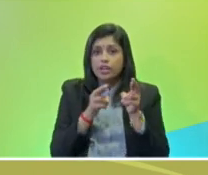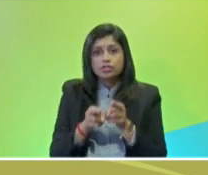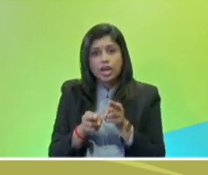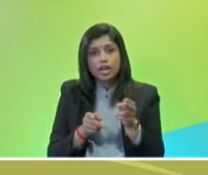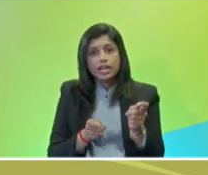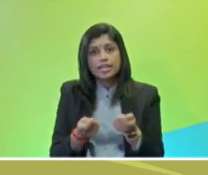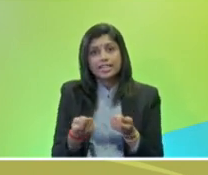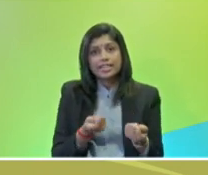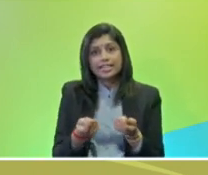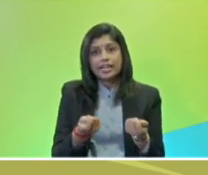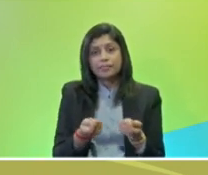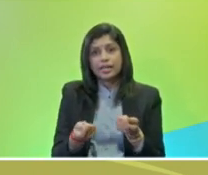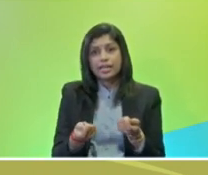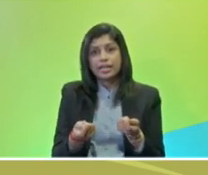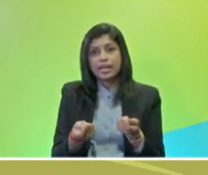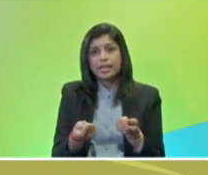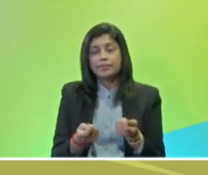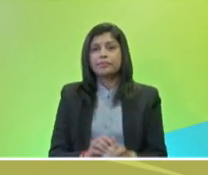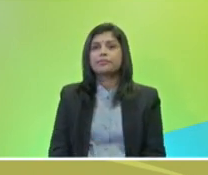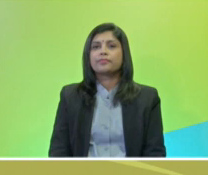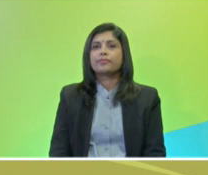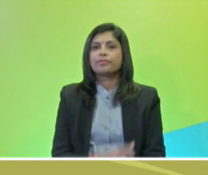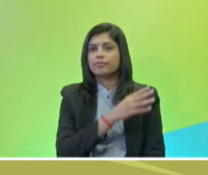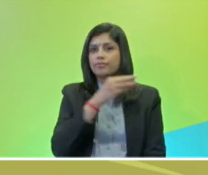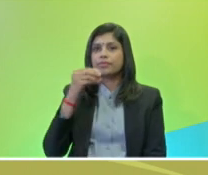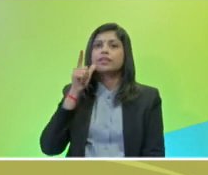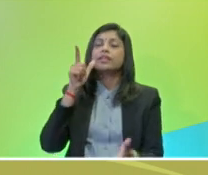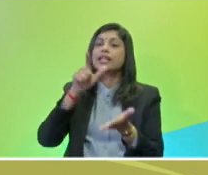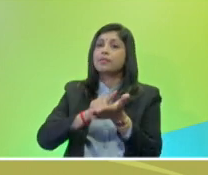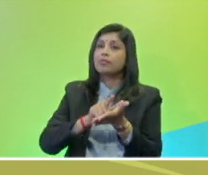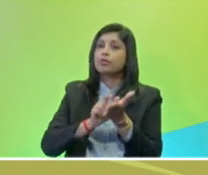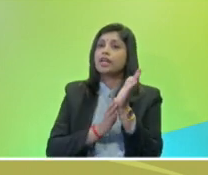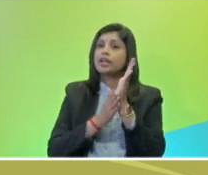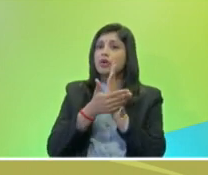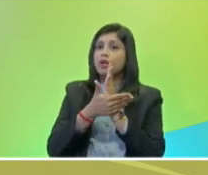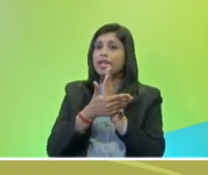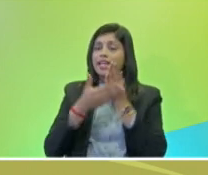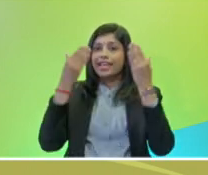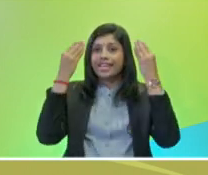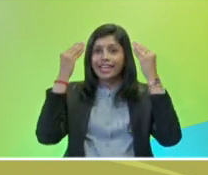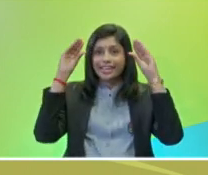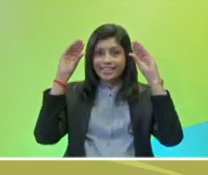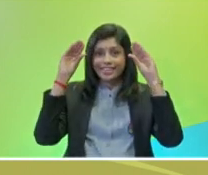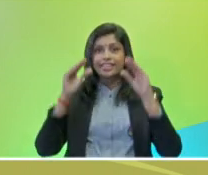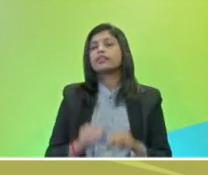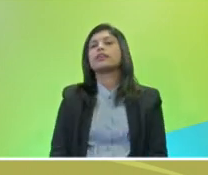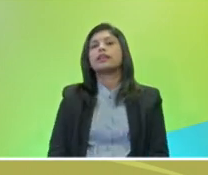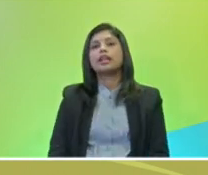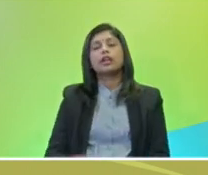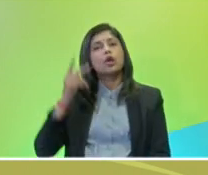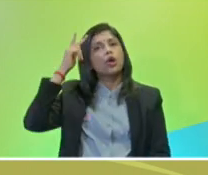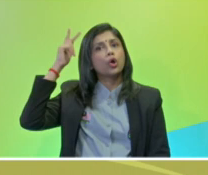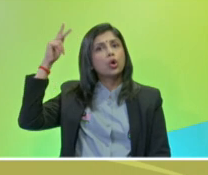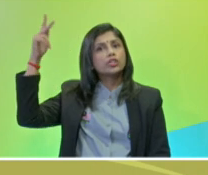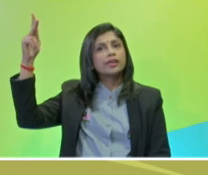diperiksa dan record dan dilaporkan oleh guru-guru Oke dan konsep taksiran ini adalah